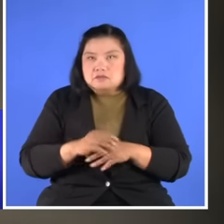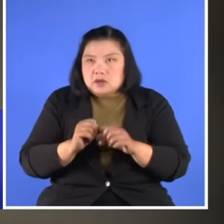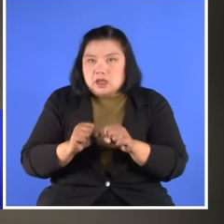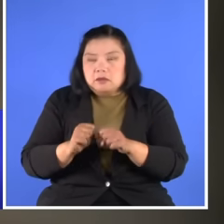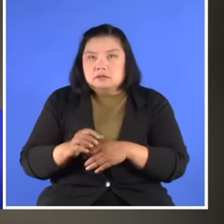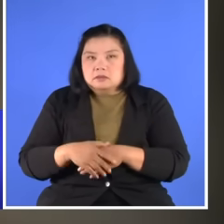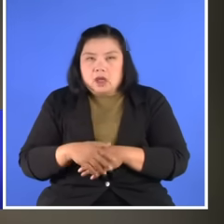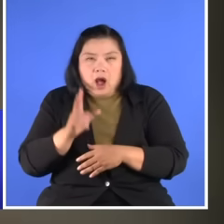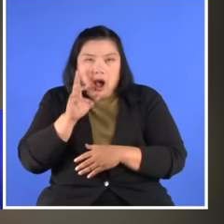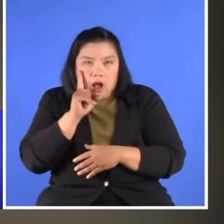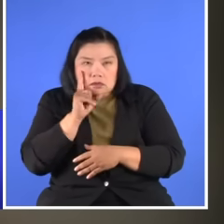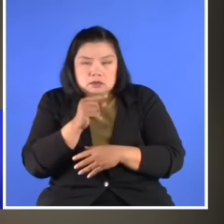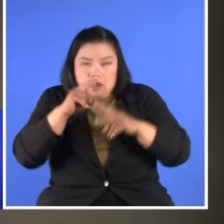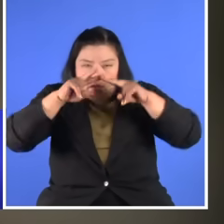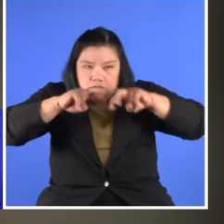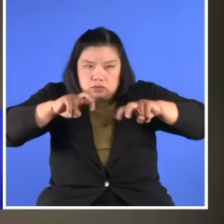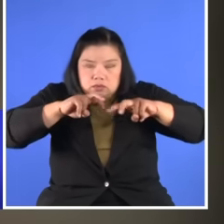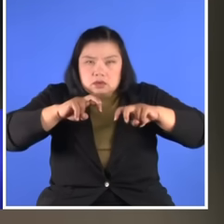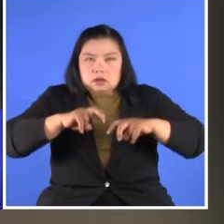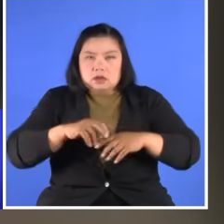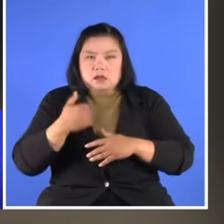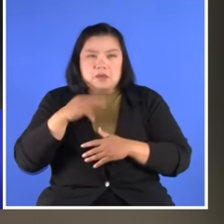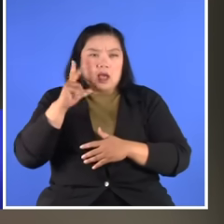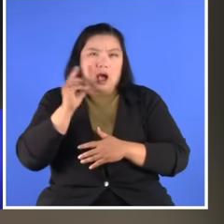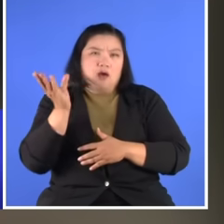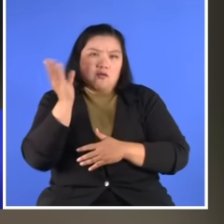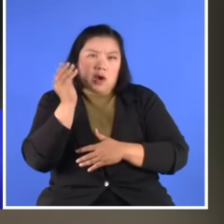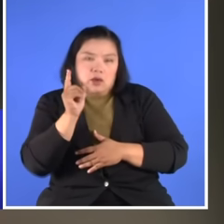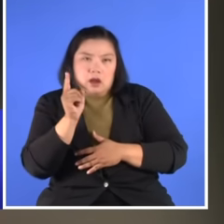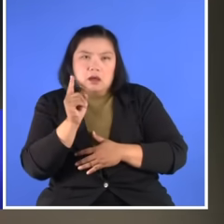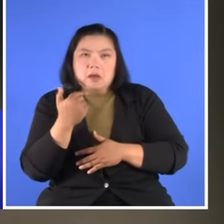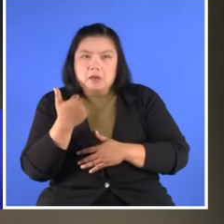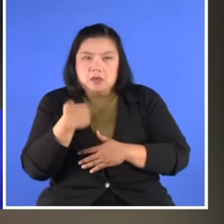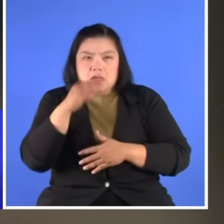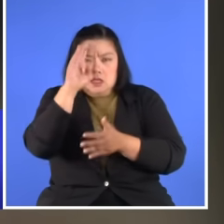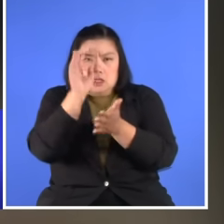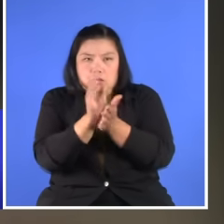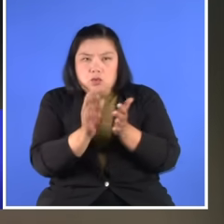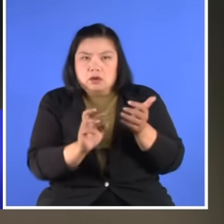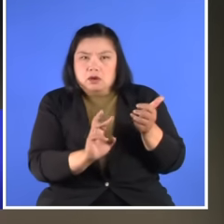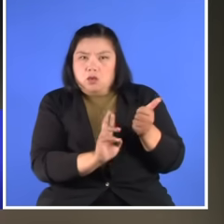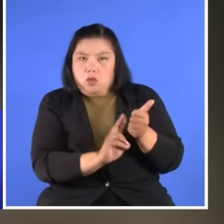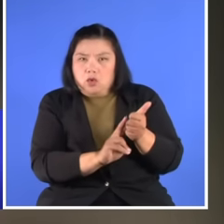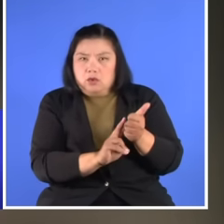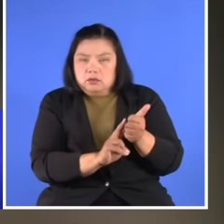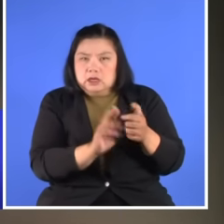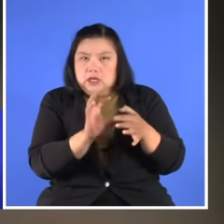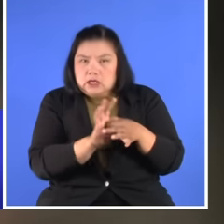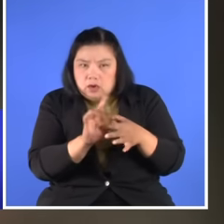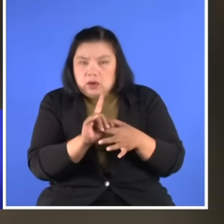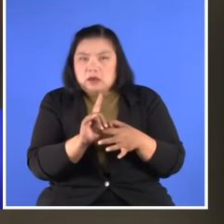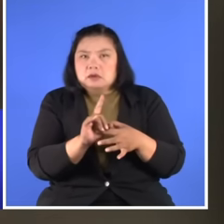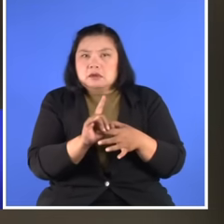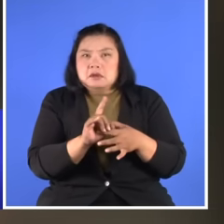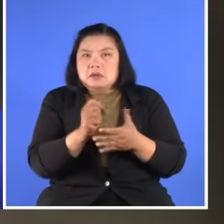เกี่ยวกับข่าวที่บอกว่ามีตำรวจในโรงพักเนี่ยในสังกัดเนี่ยผู้ใต้บังคับบัญชาเนี่ยเข้าไปเกี่ยวข้องกับยาเสพติดนะฮะทราบมาแล้ว